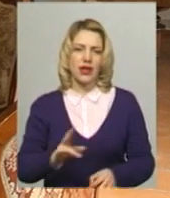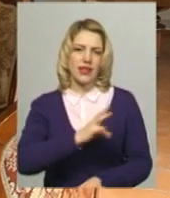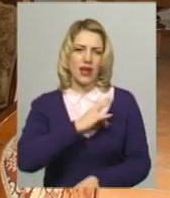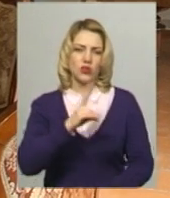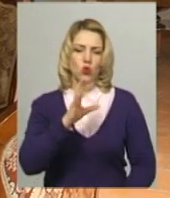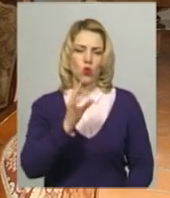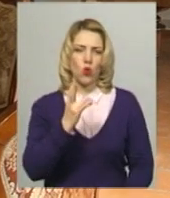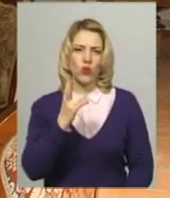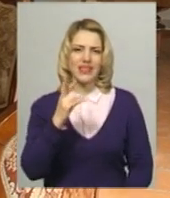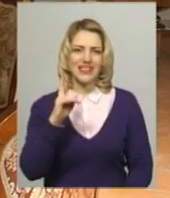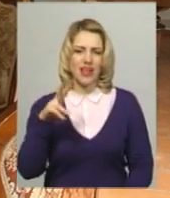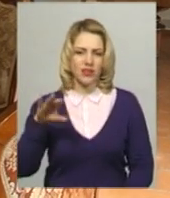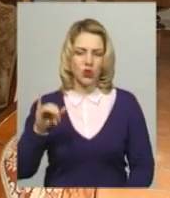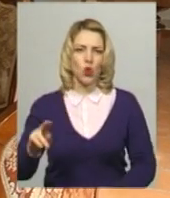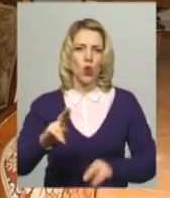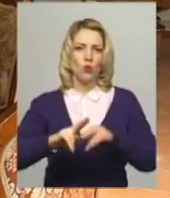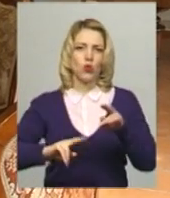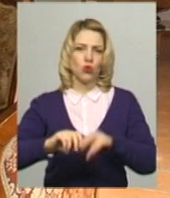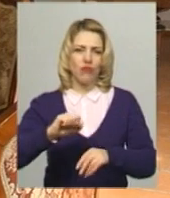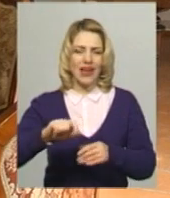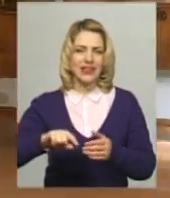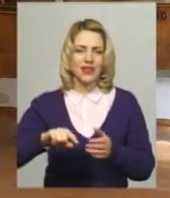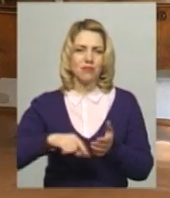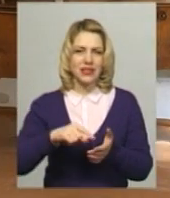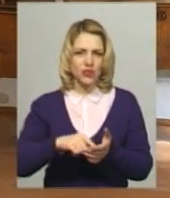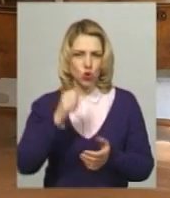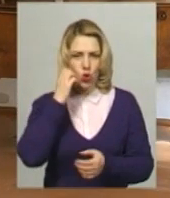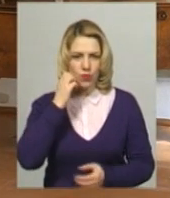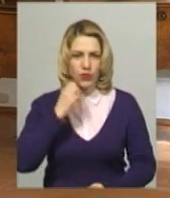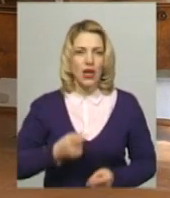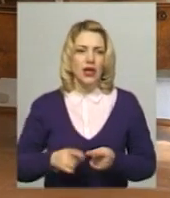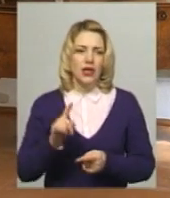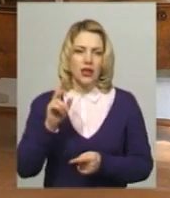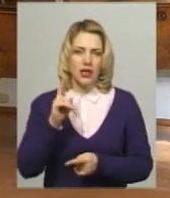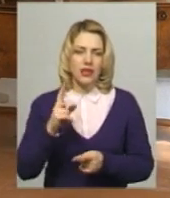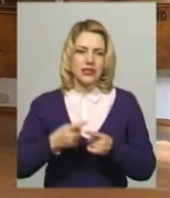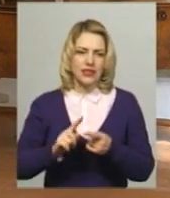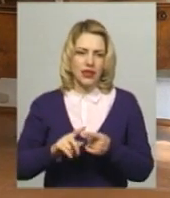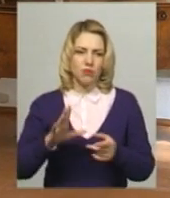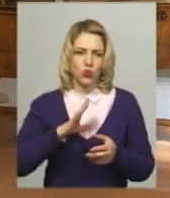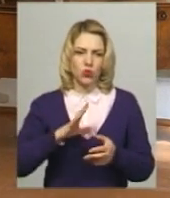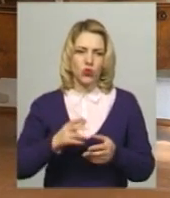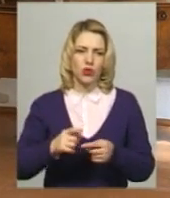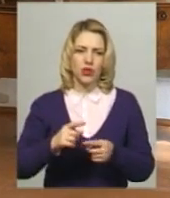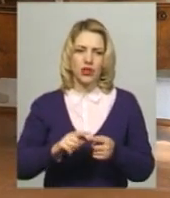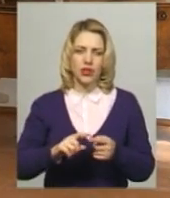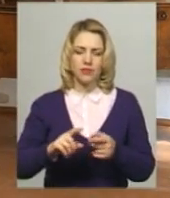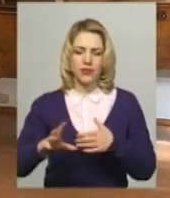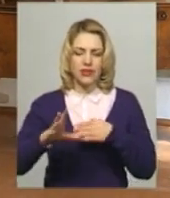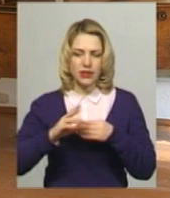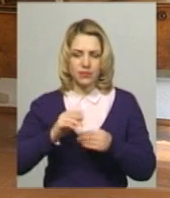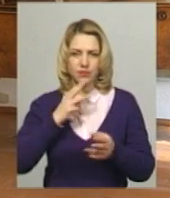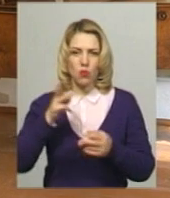місто. Це єдина копія на Україні, яка зроблена з оригіналу. Це переписка наша була з Любліним і з посольством Польщі